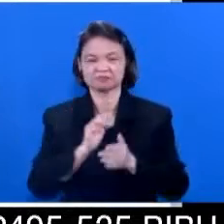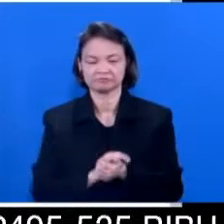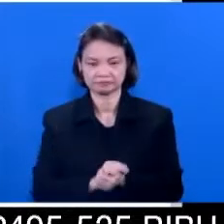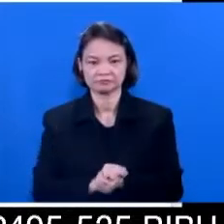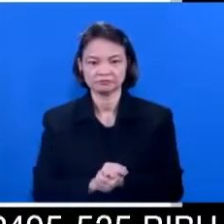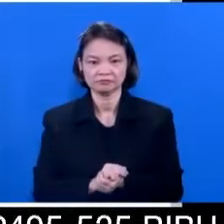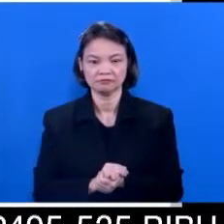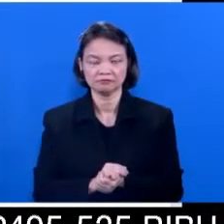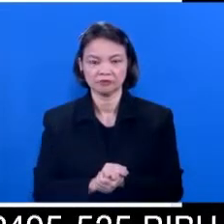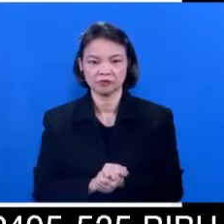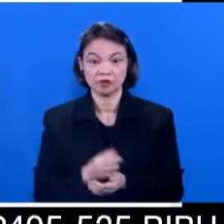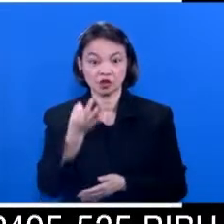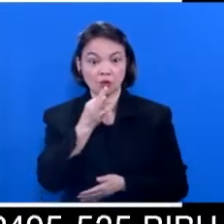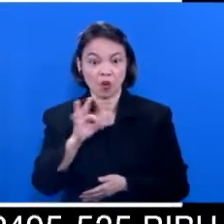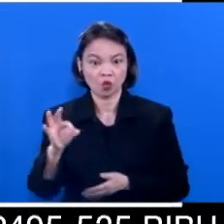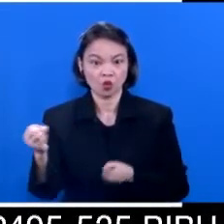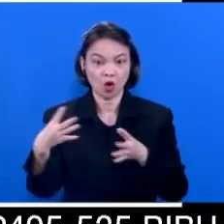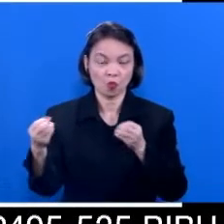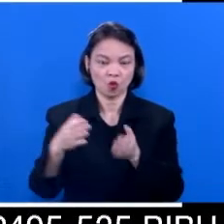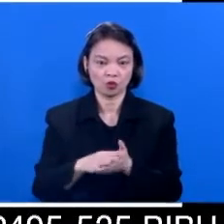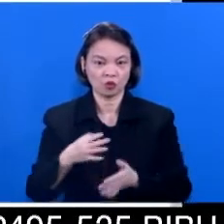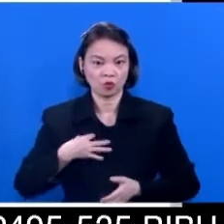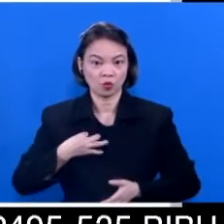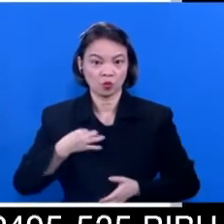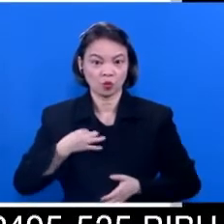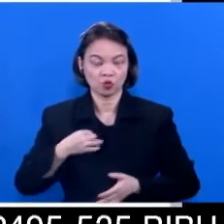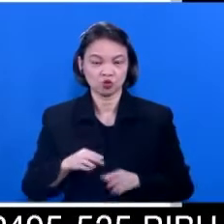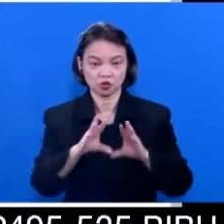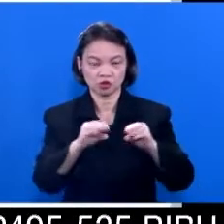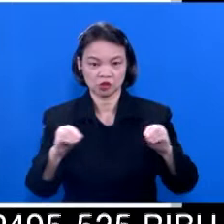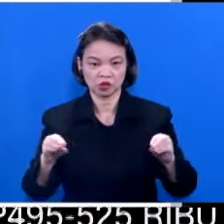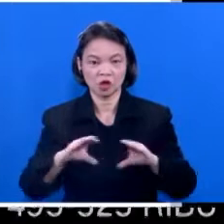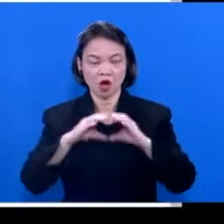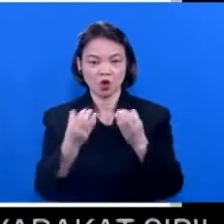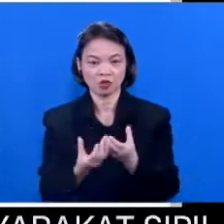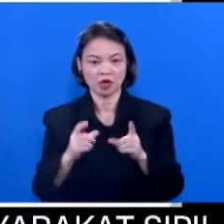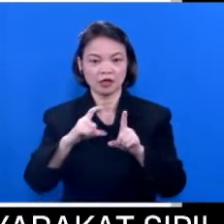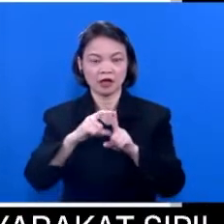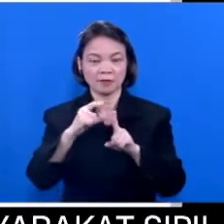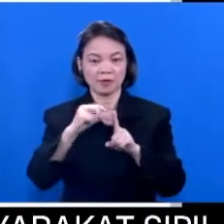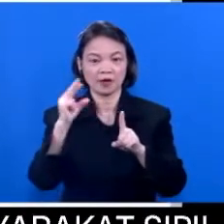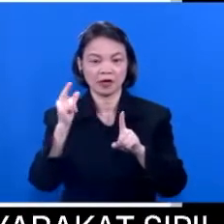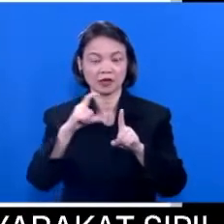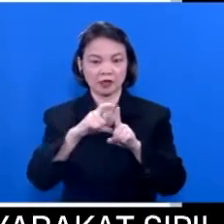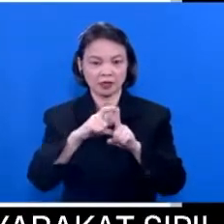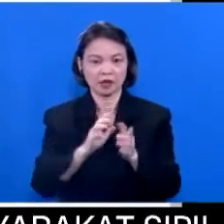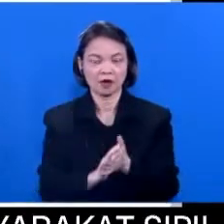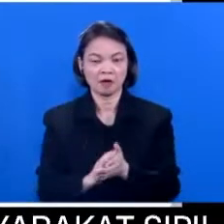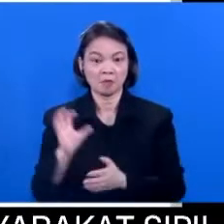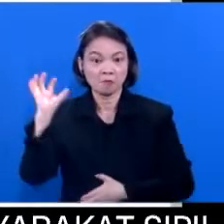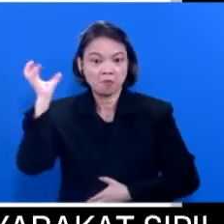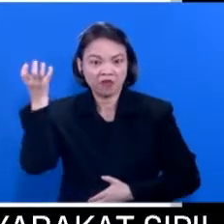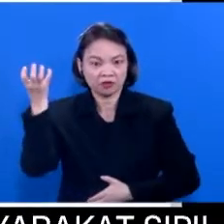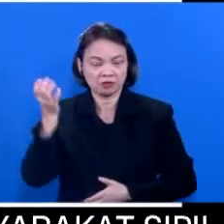Dan yang teranyar, heboh rencana pengadaan baju dinas untuk anggota DPRD Kota Tangerang, Banten. Rencana ini menuai